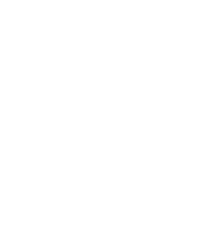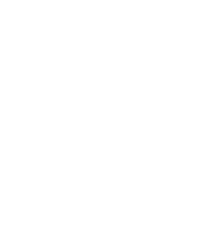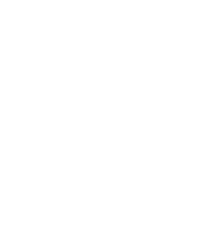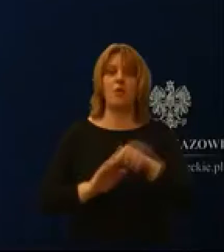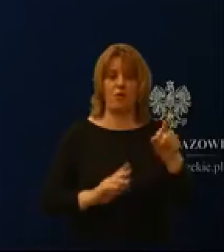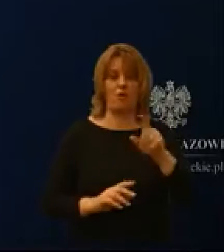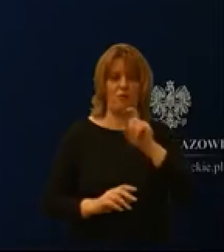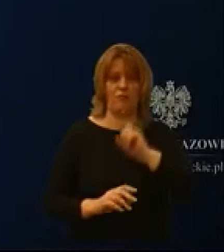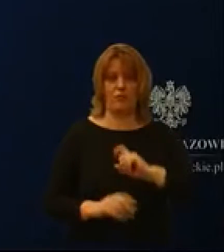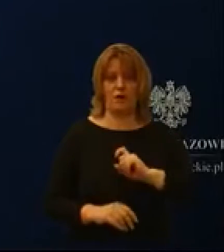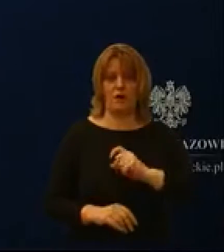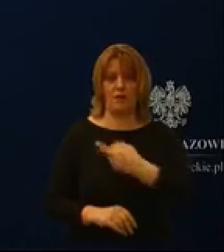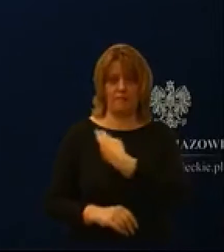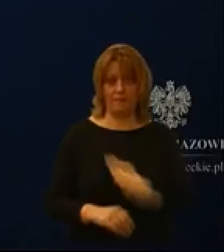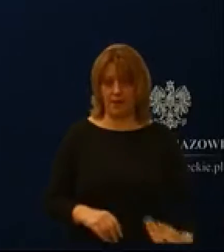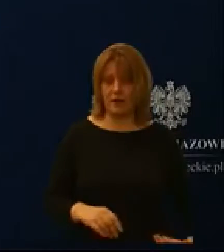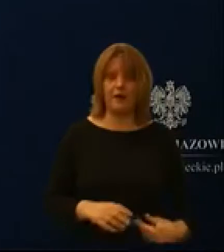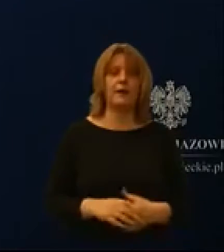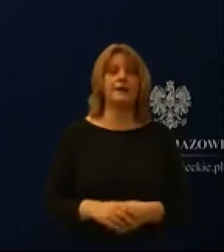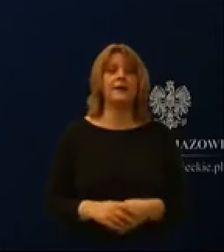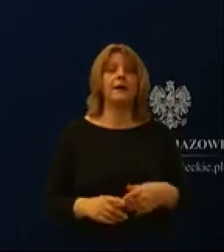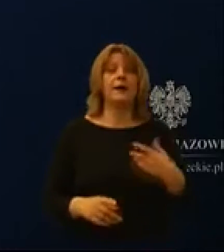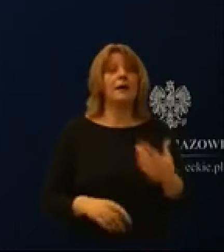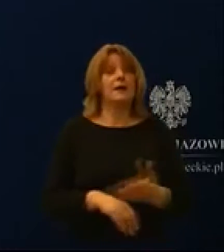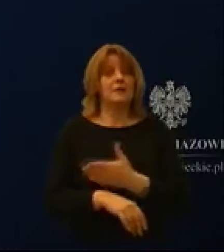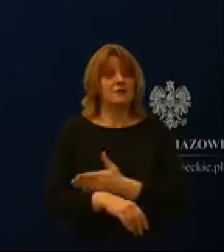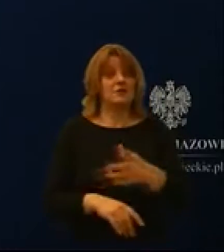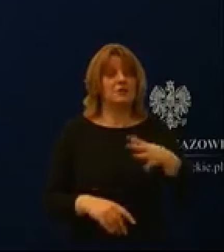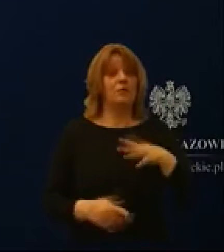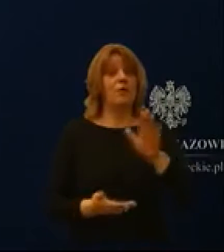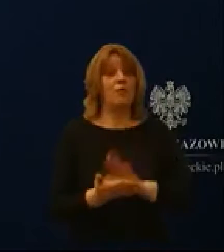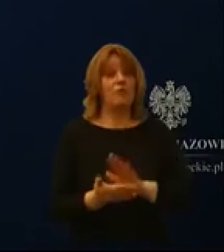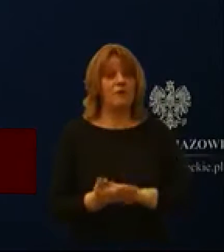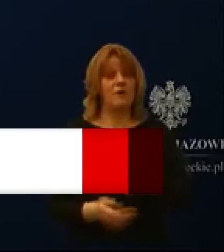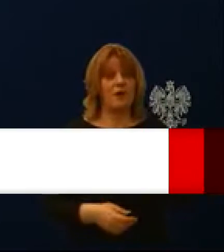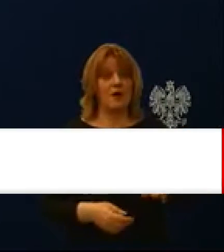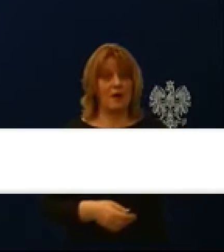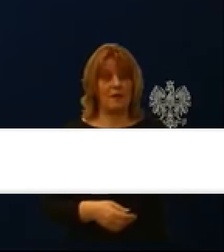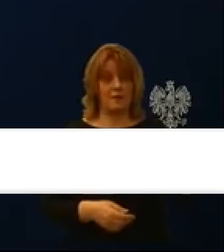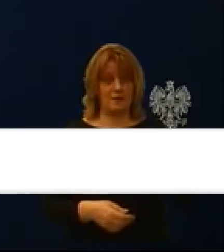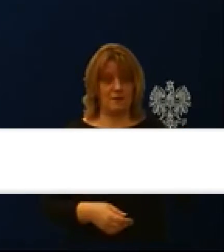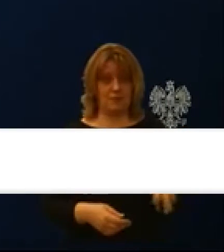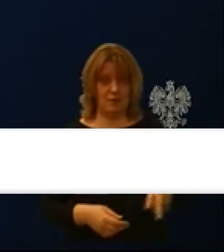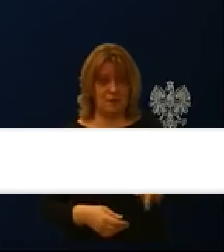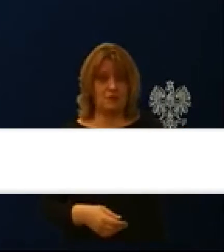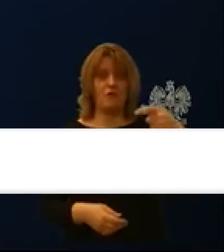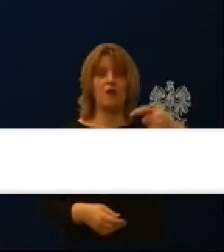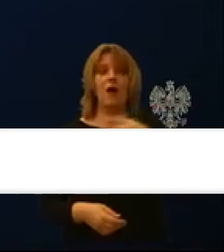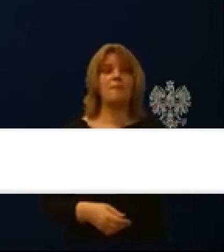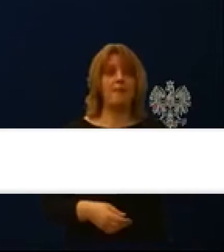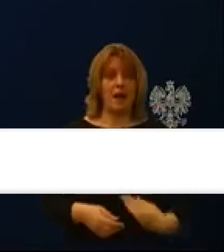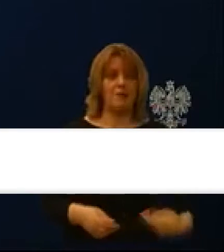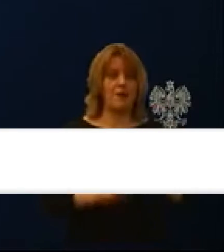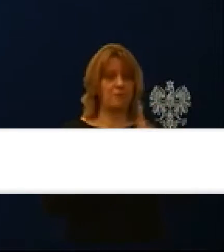Inwestycji Lokalnych. O wynikach naboru poinformował wczoraj wojewoda mazowiecki Konstanty Radziwiłł. Pan premier Mateusz Morawiecki powołał specjalną